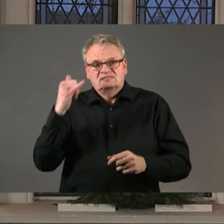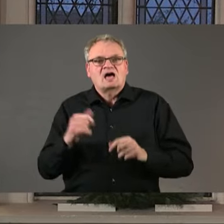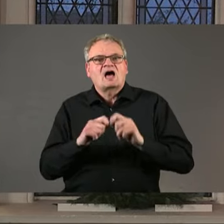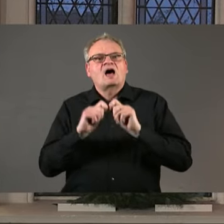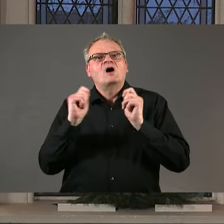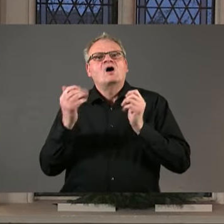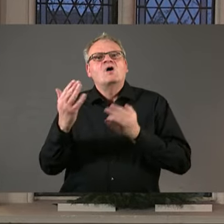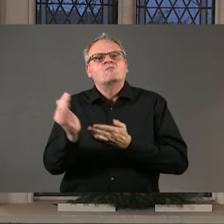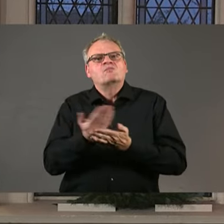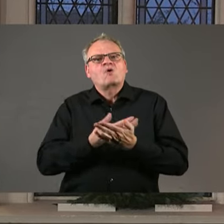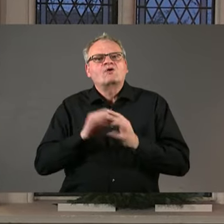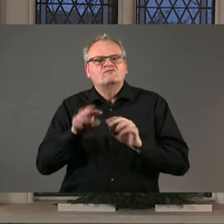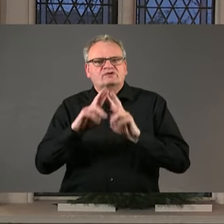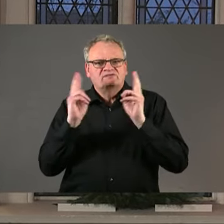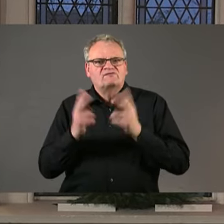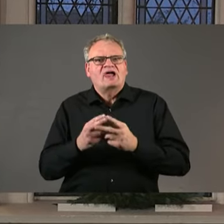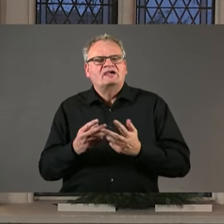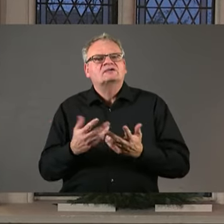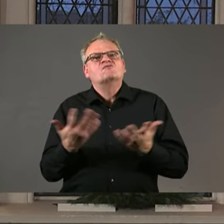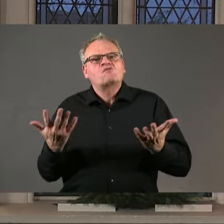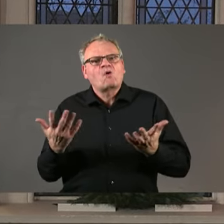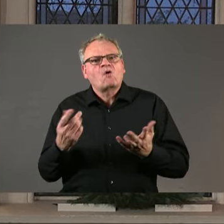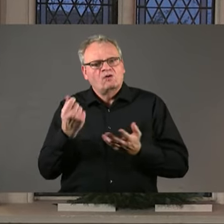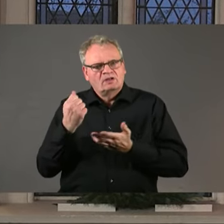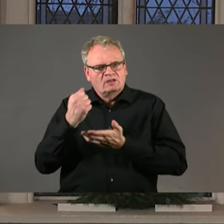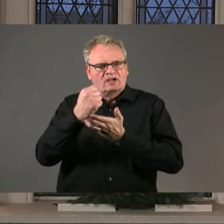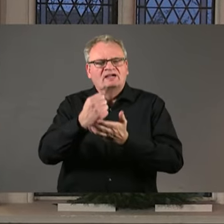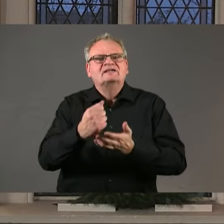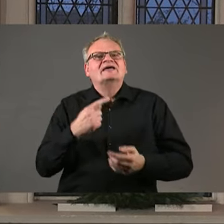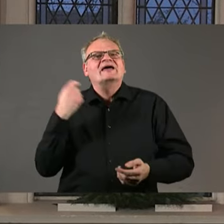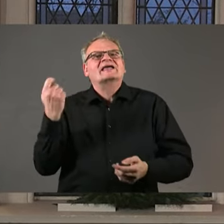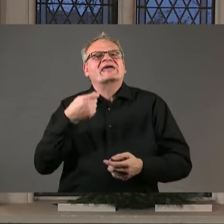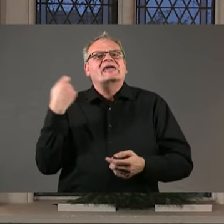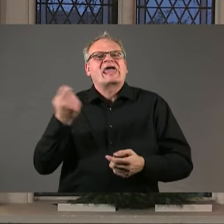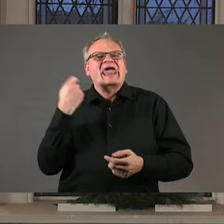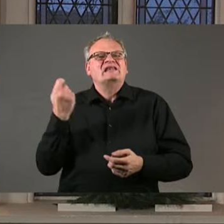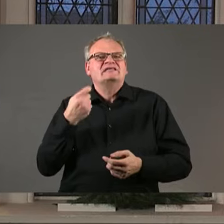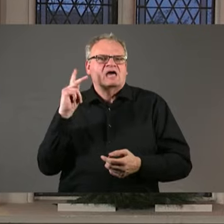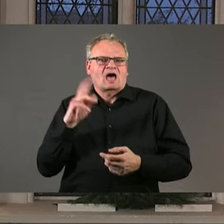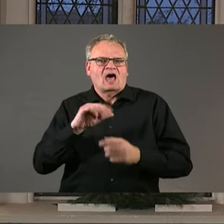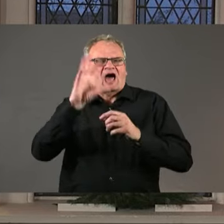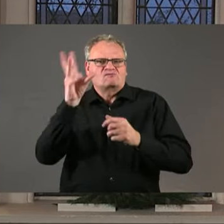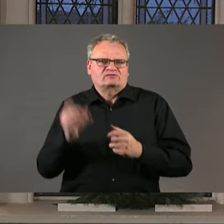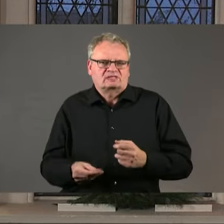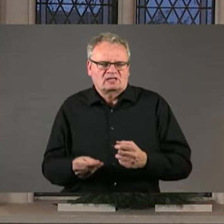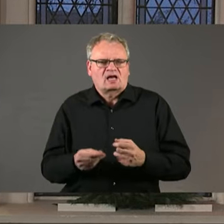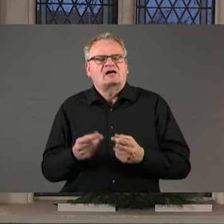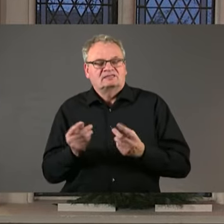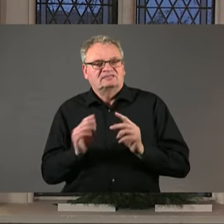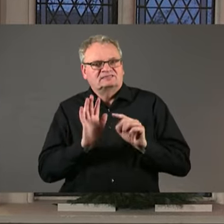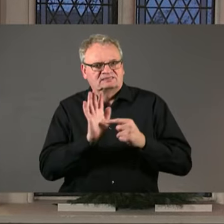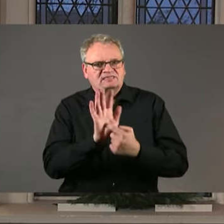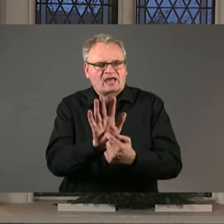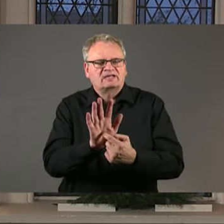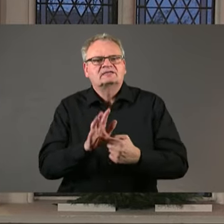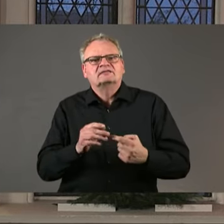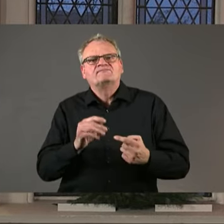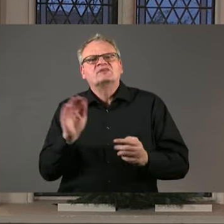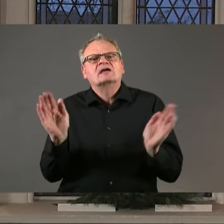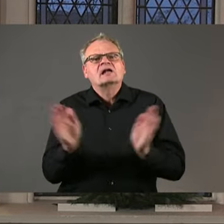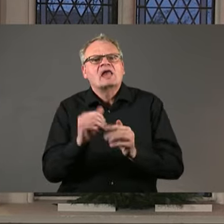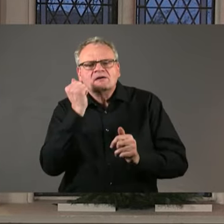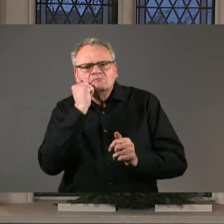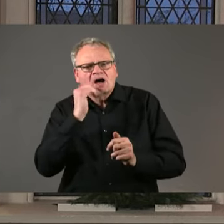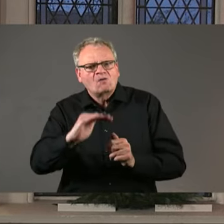Welt Projekte in Kenia. Dort wird erfolgreich gezeigt, dass Beratung und Bildung für Kleinbauern einen Unterschied